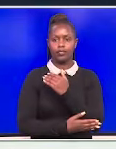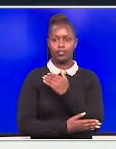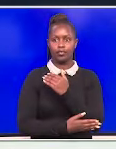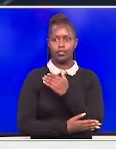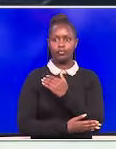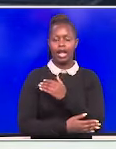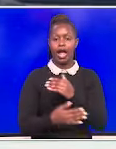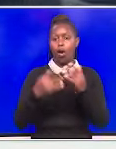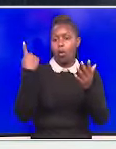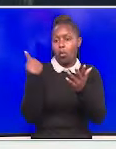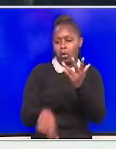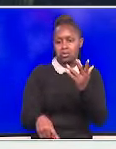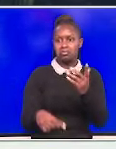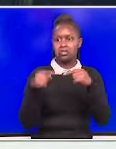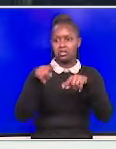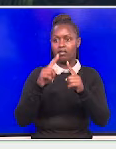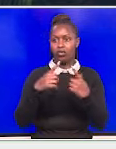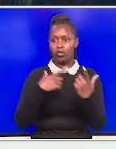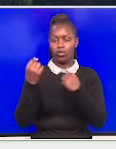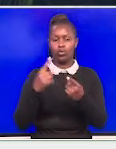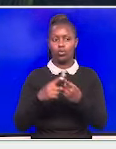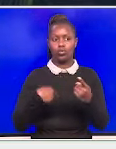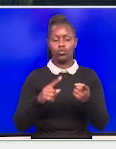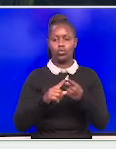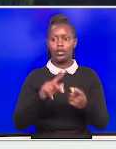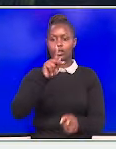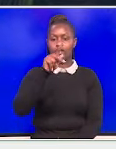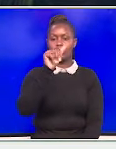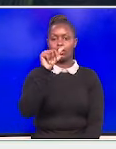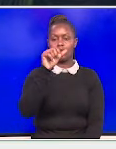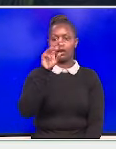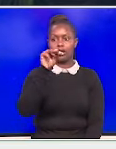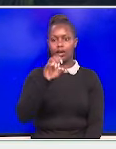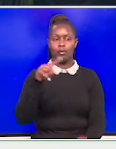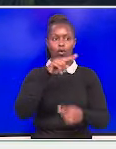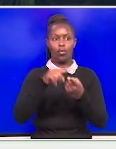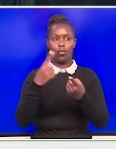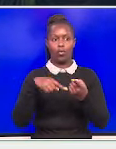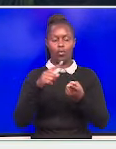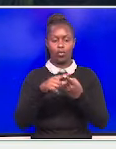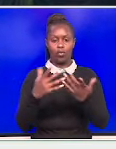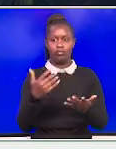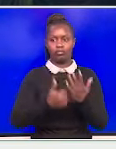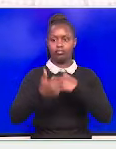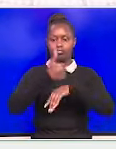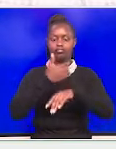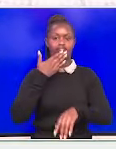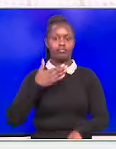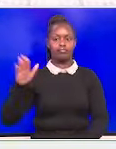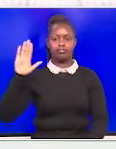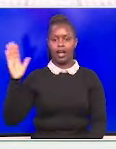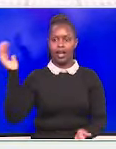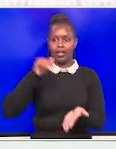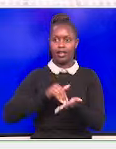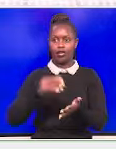Madhumuni yakiwa kuungana na rais mwenzake Paul Kagame anapoapishwa kwa awamu nyingine. Ruto ameungana na